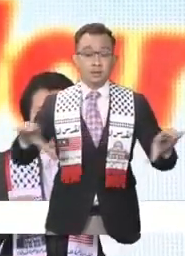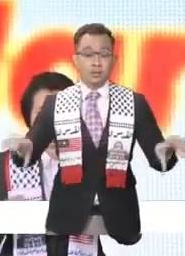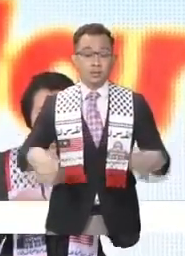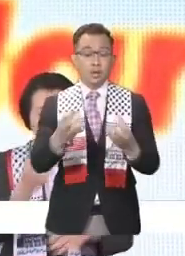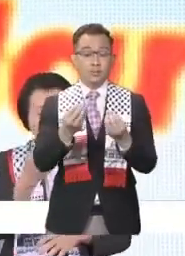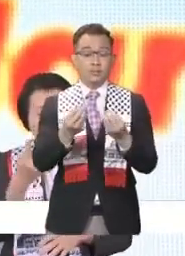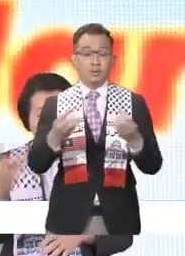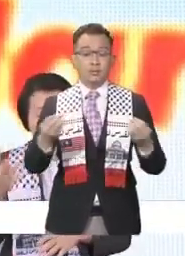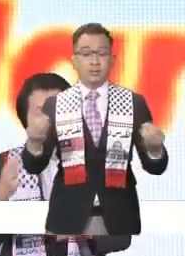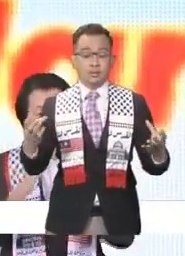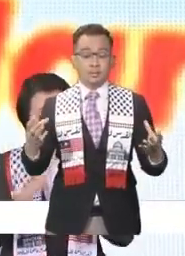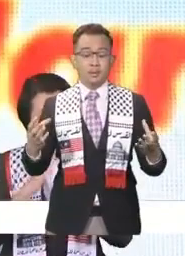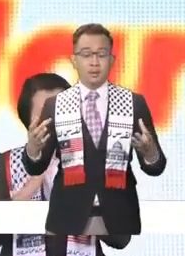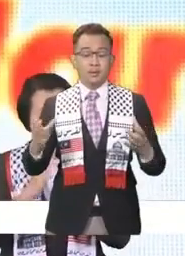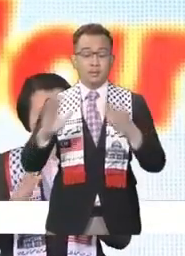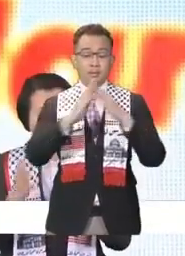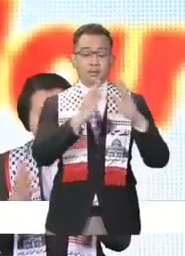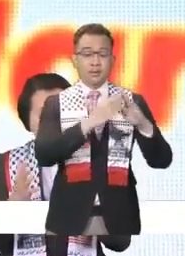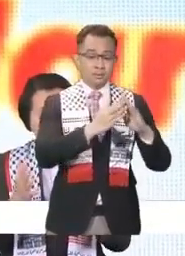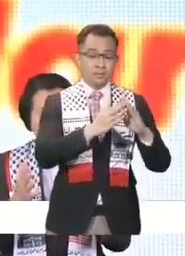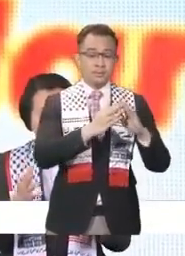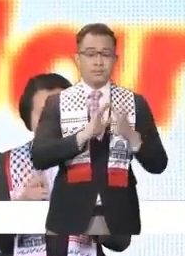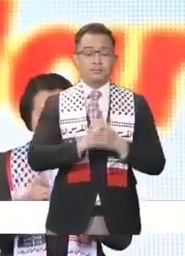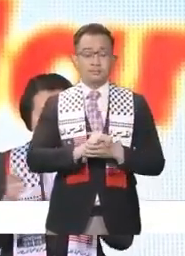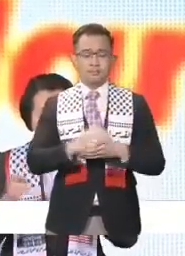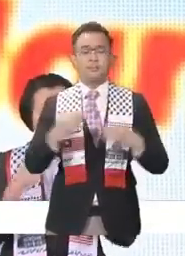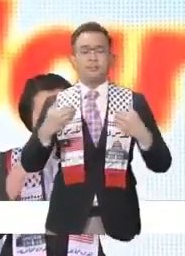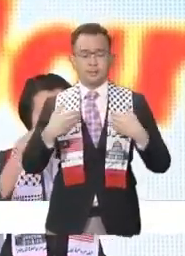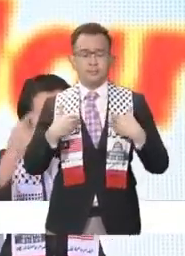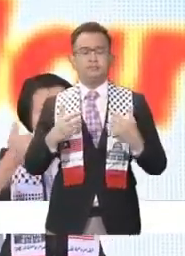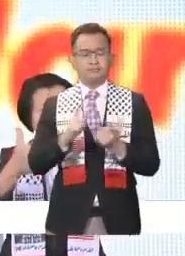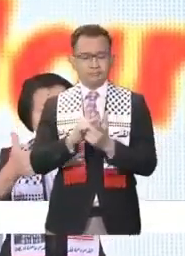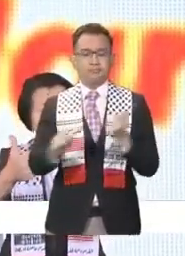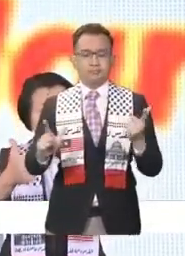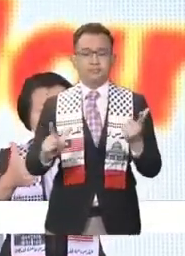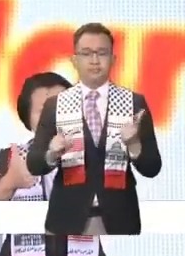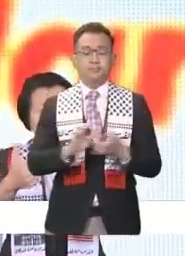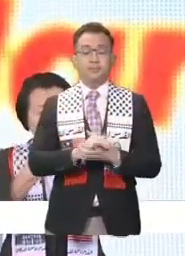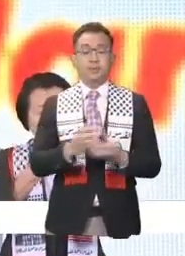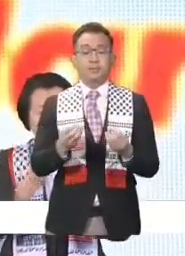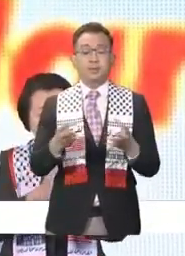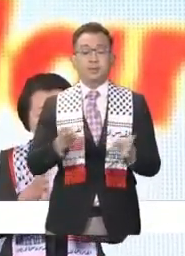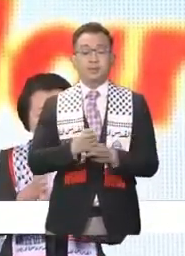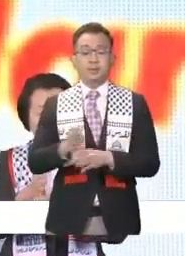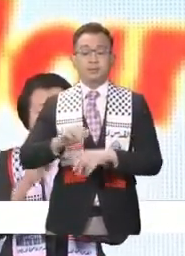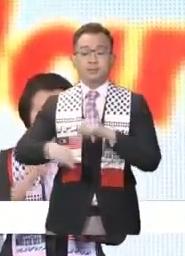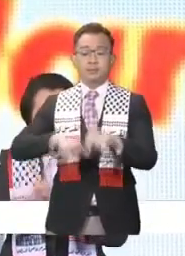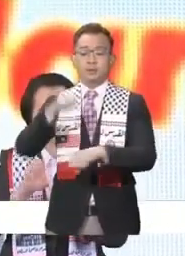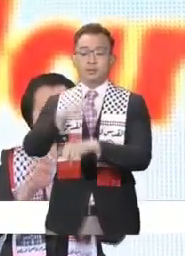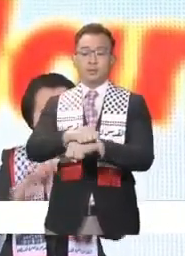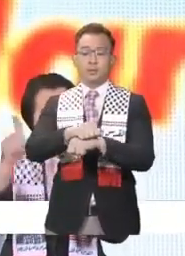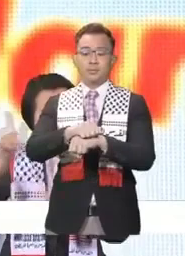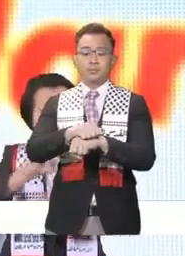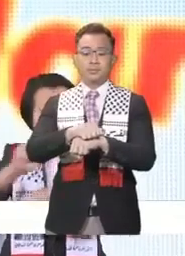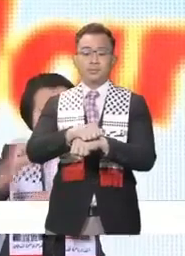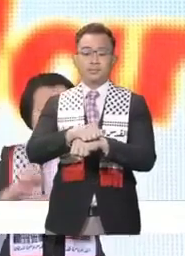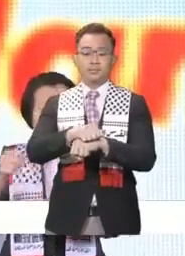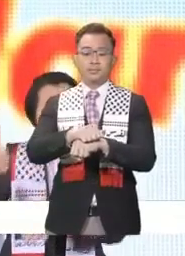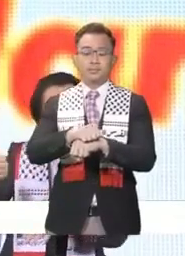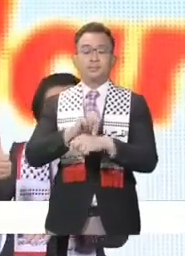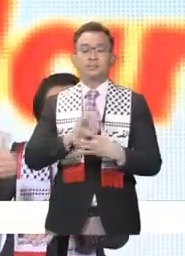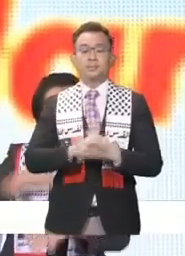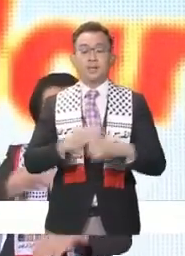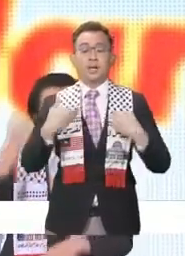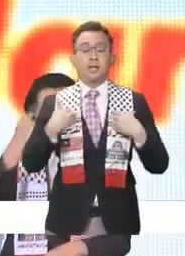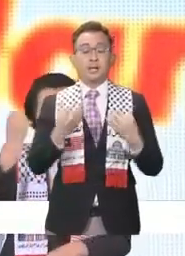di beberapa kota agak berhasil dalam beberapa bidang di Singapura dan saya